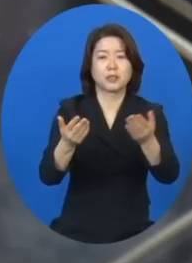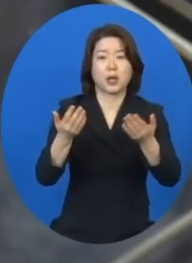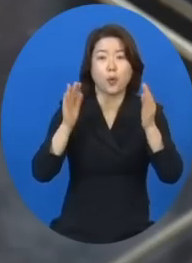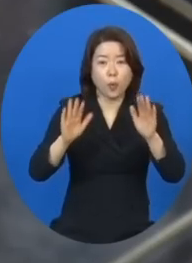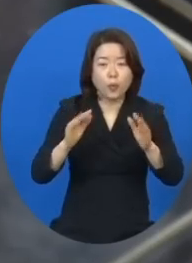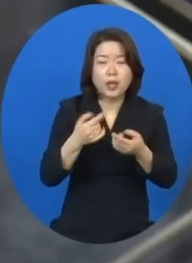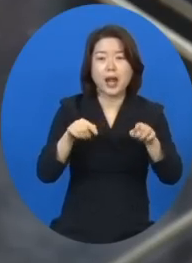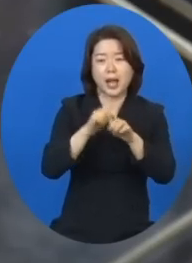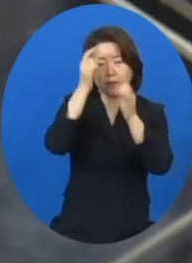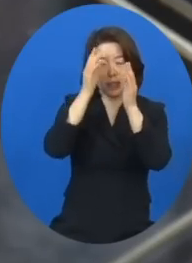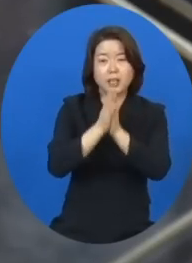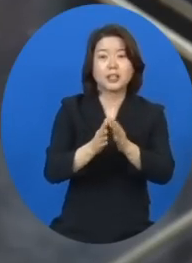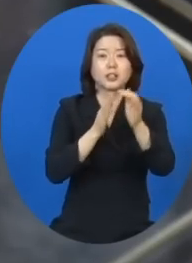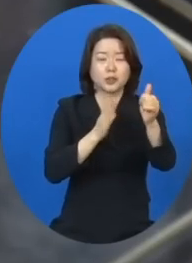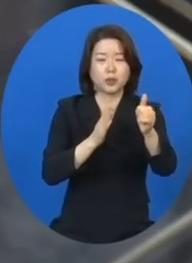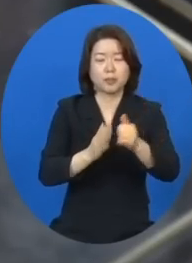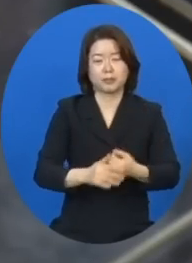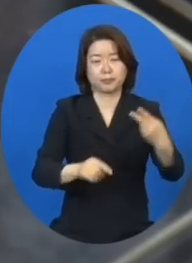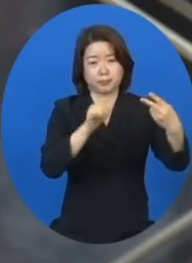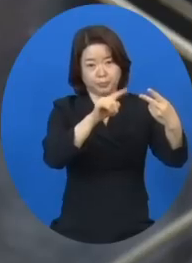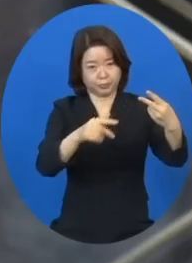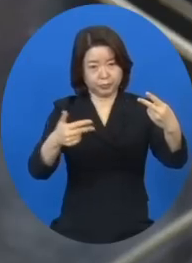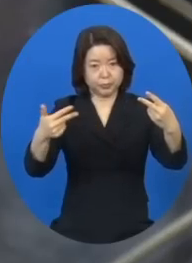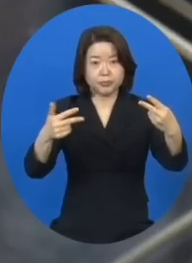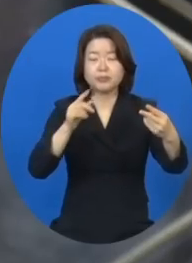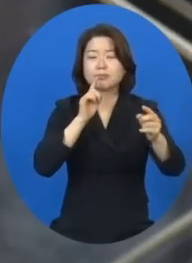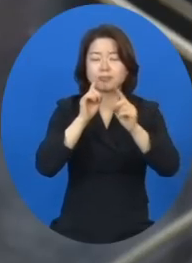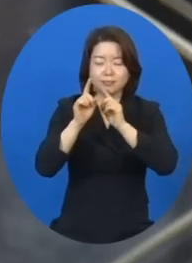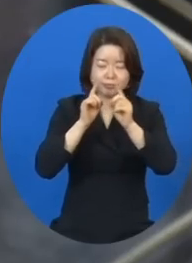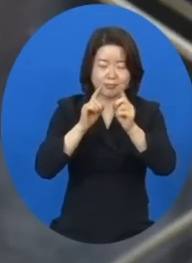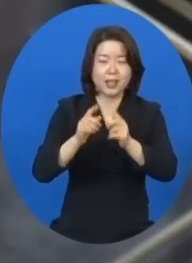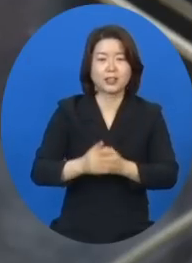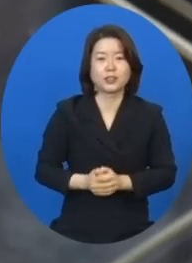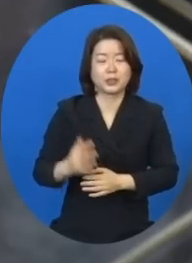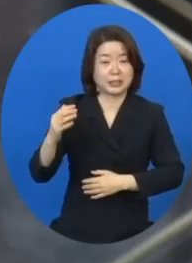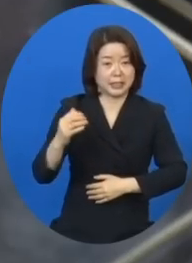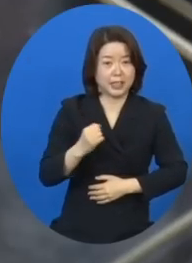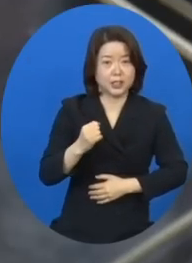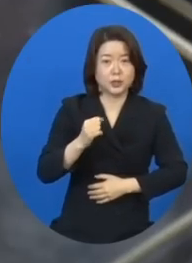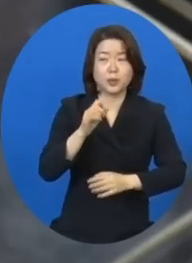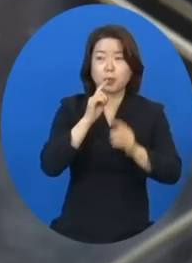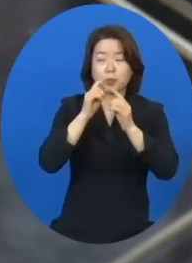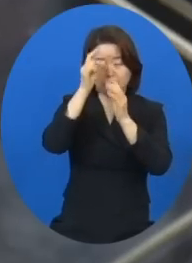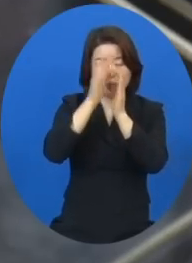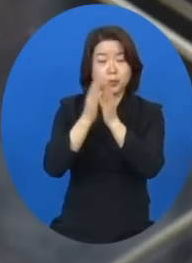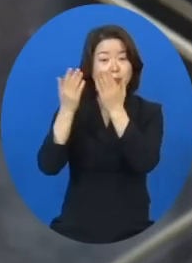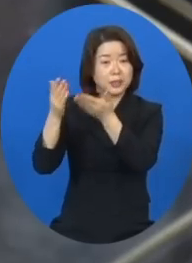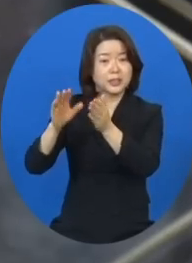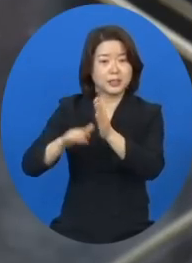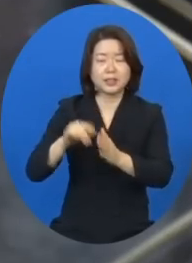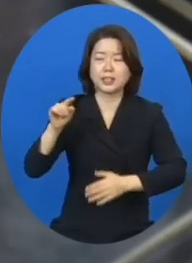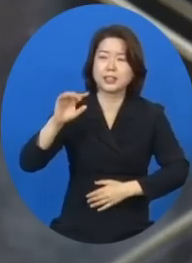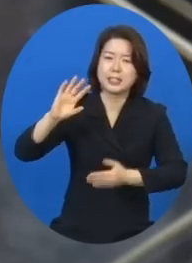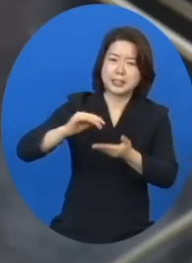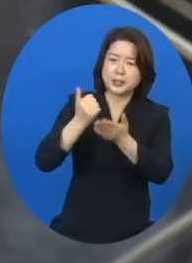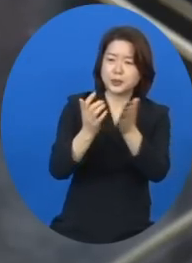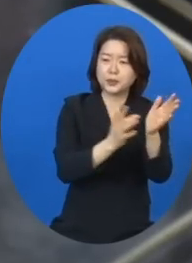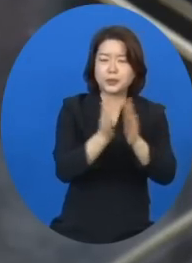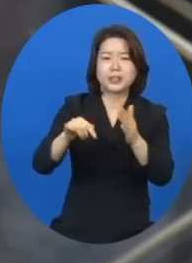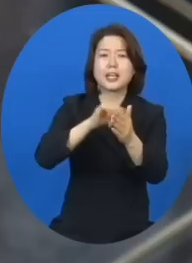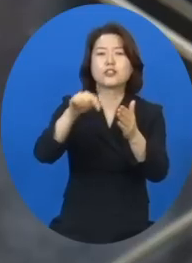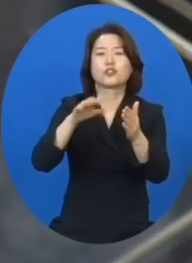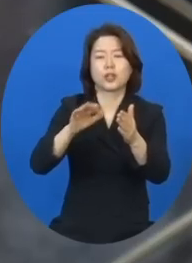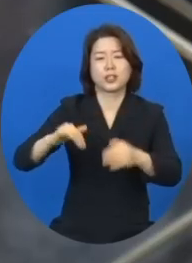기도합니다. 에베소서 7장 2장 7절 말씀 붙들고 기도할 때, 이는 그리스도 예수 안에서